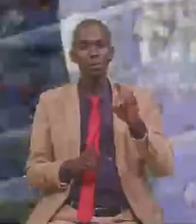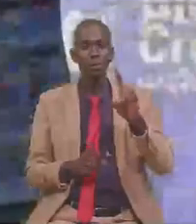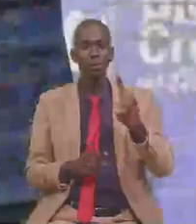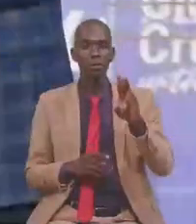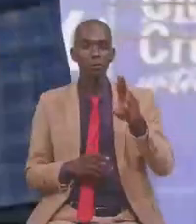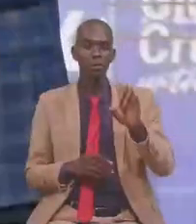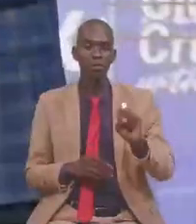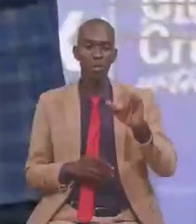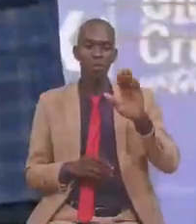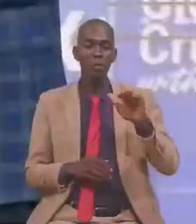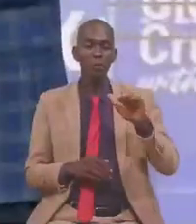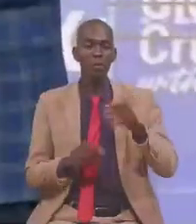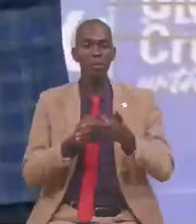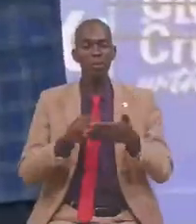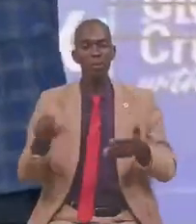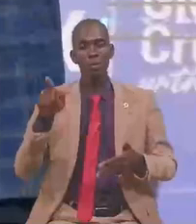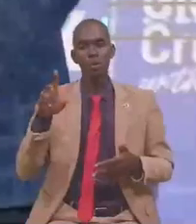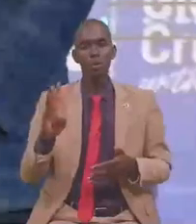verset 15. Exode,